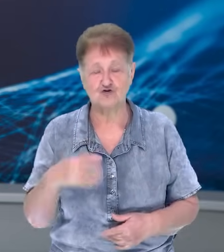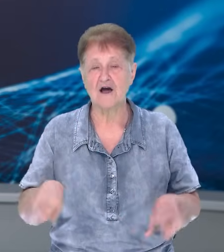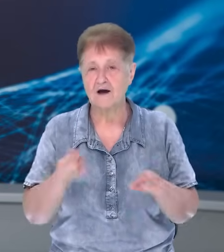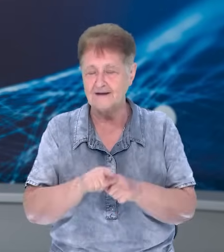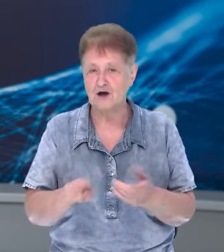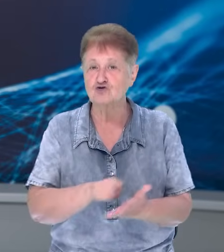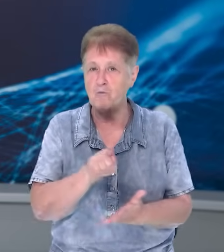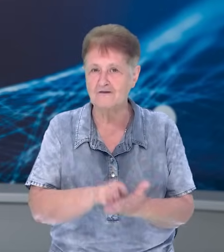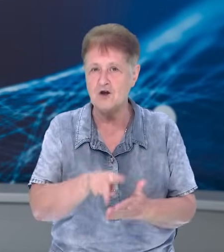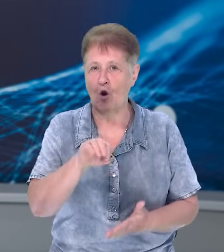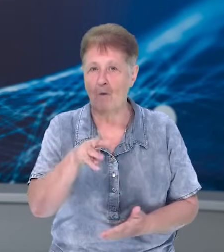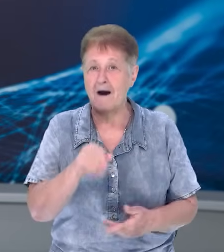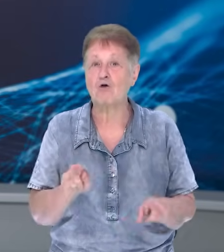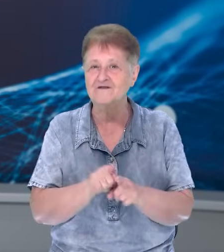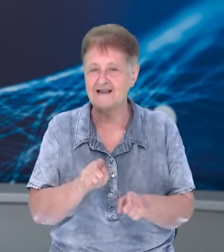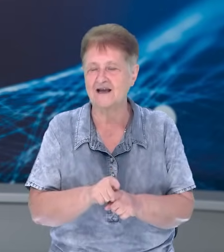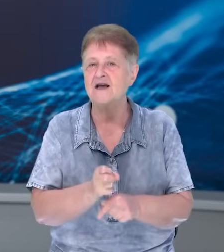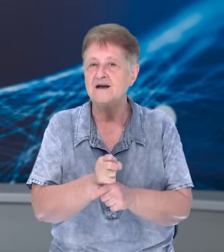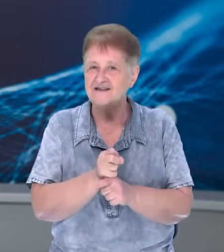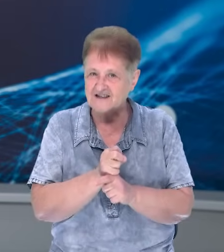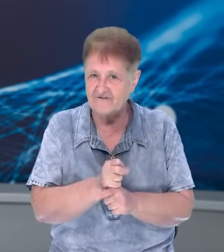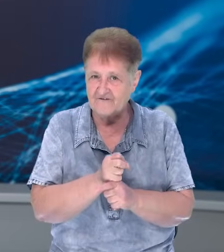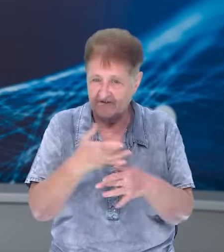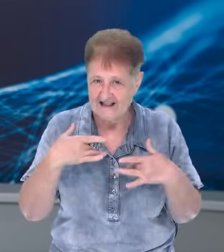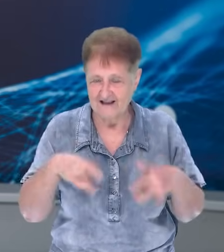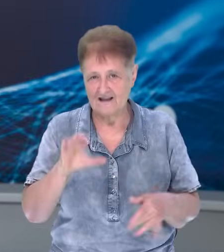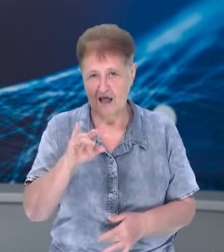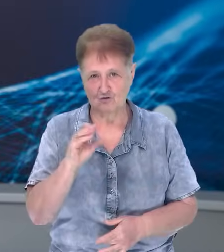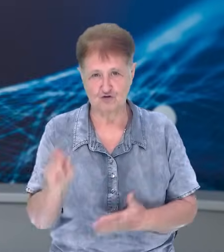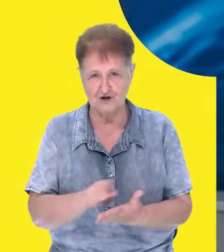а також зобов'язав Ломака все ж таки звільнити Атрошенка з посади.